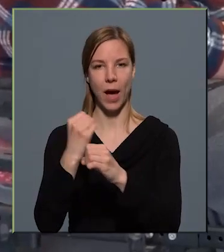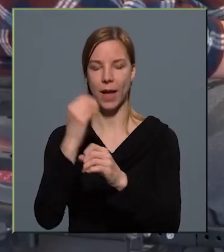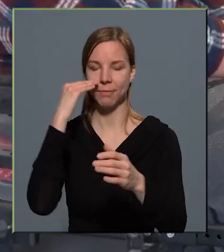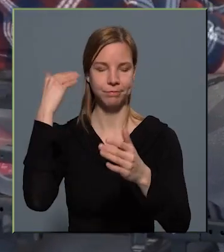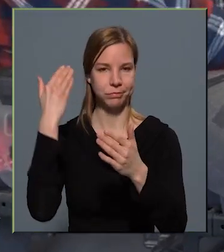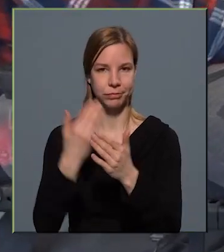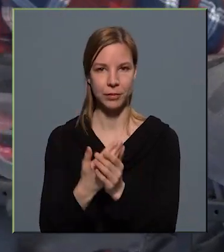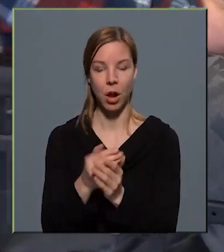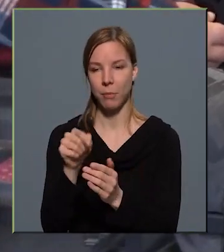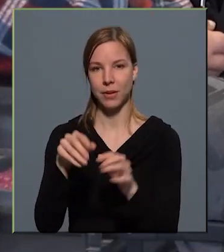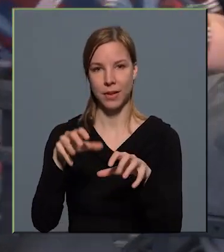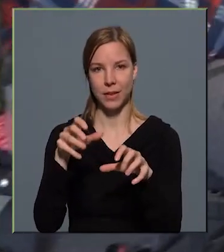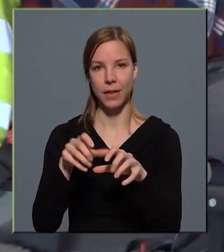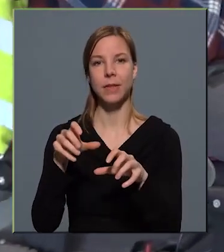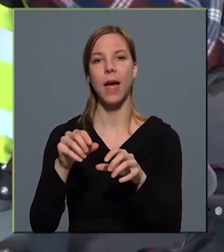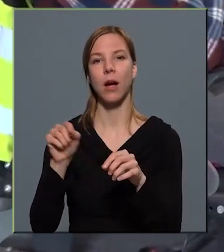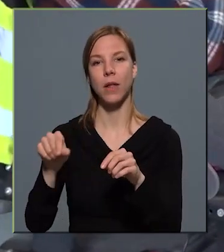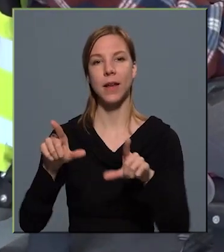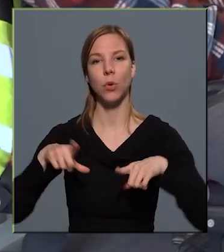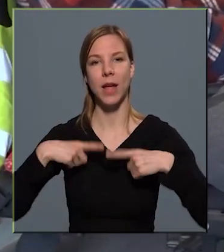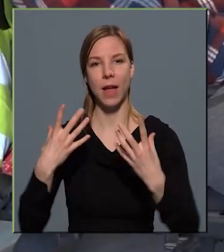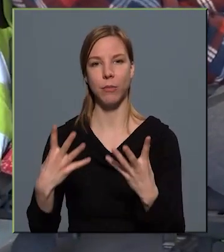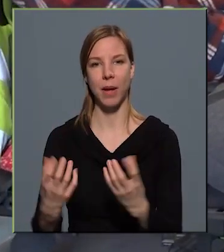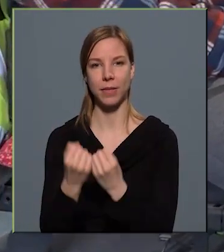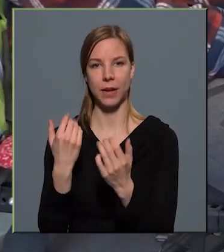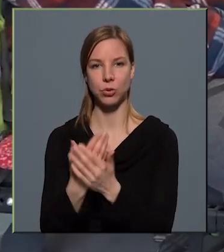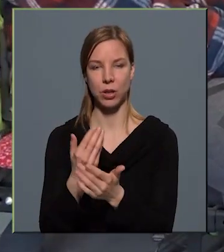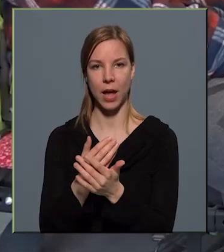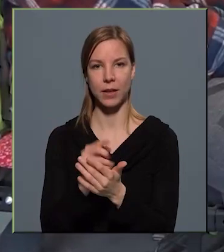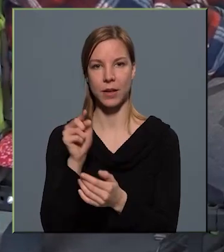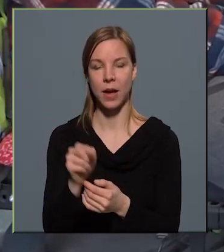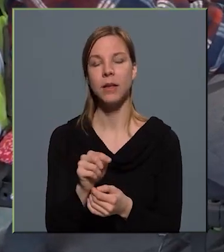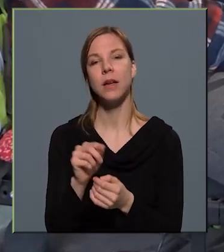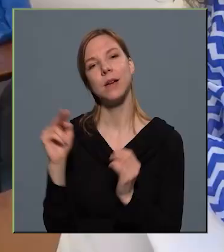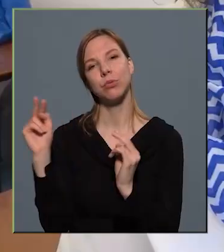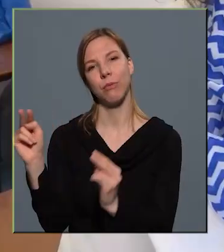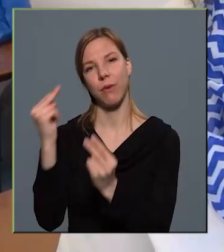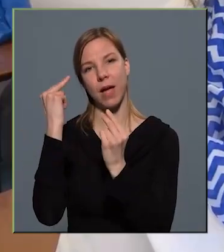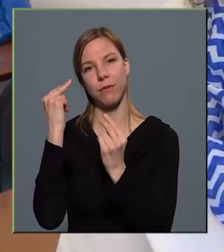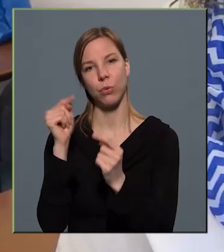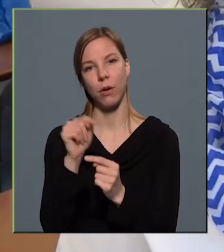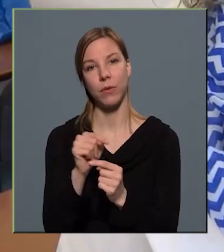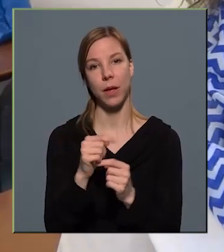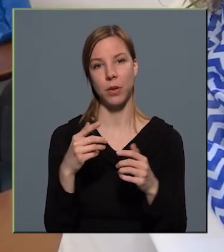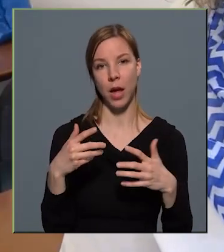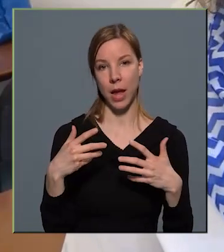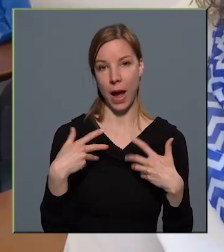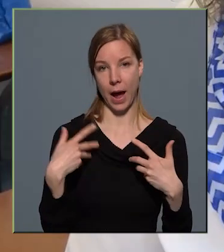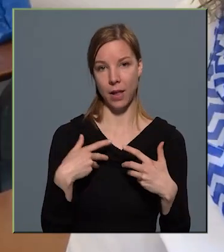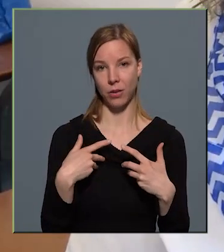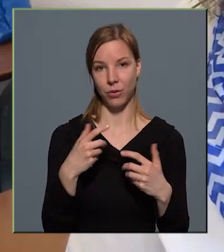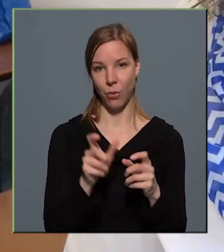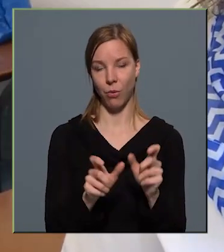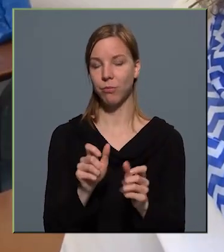amit tettek azért, hogy életeket mentsenek. És hogy felhívjuk arra a figyelmet, hogy az állatoknak ebben milyen fontos